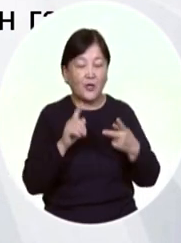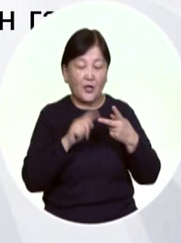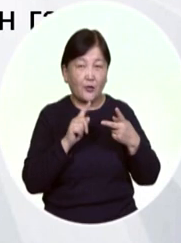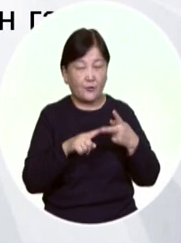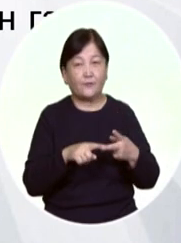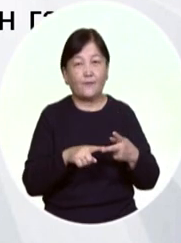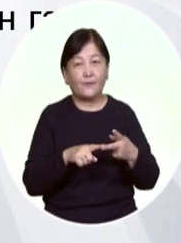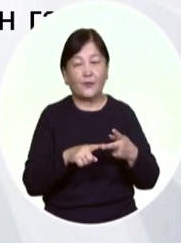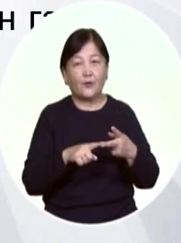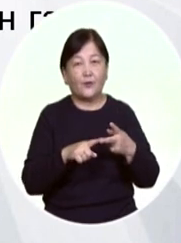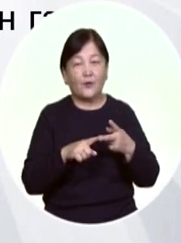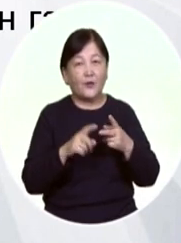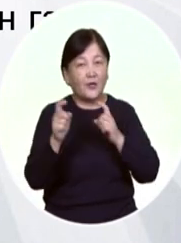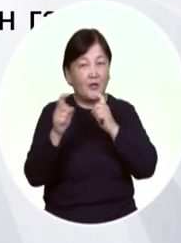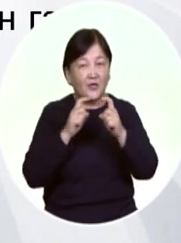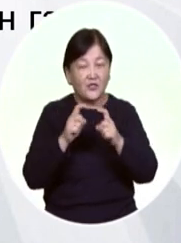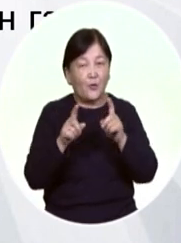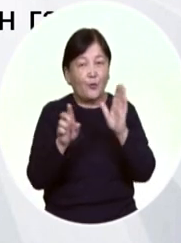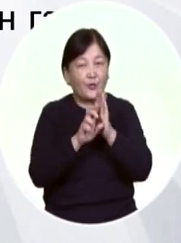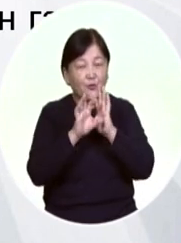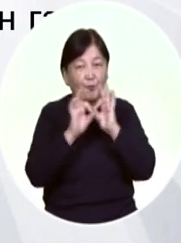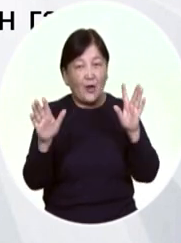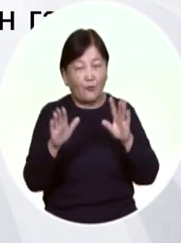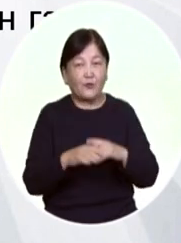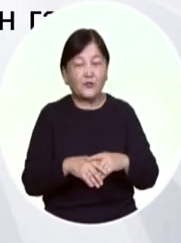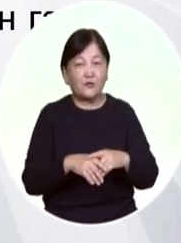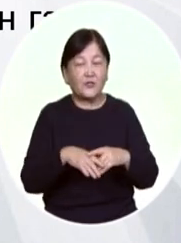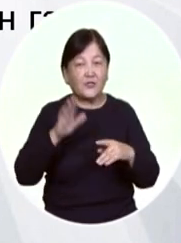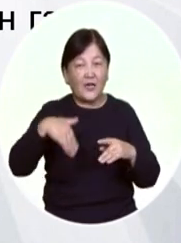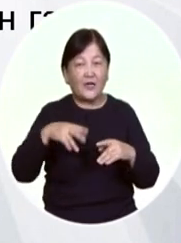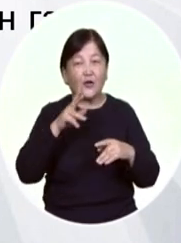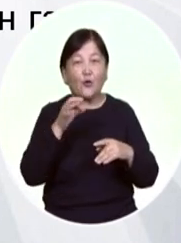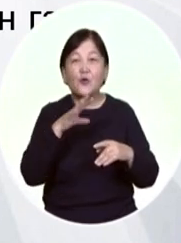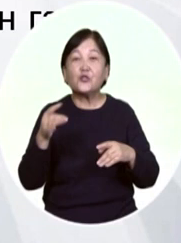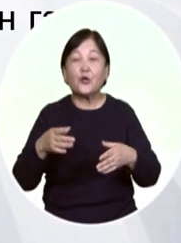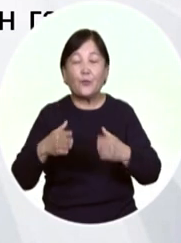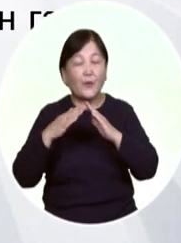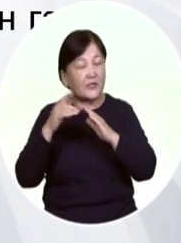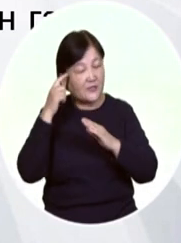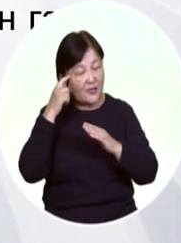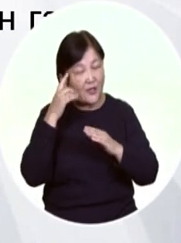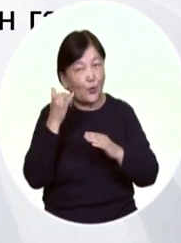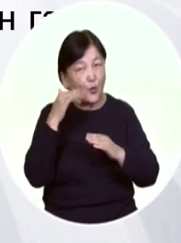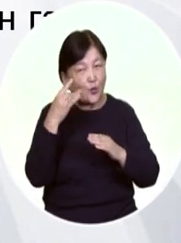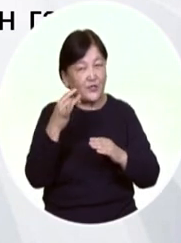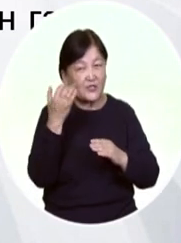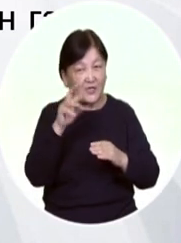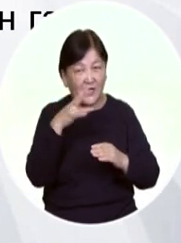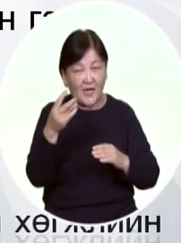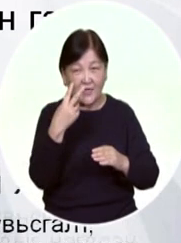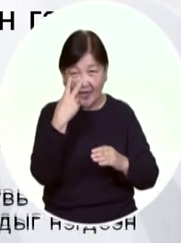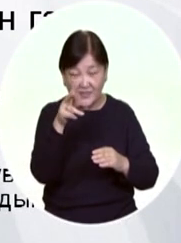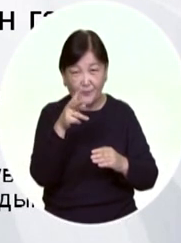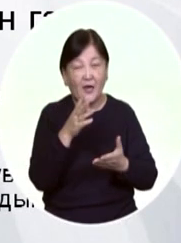цаашид хилэлцэх боломжгүй гэдэг нь дараагийн комиссаар батлагдсан гэж та нар лав учирчлагыг олж харсан байхаа.